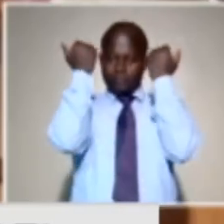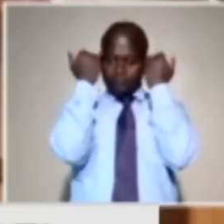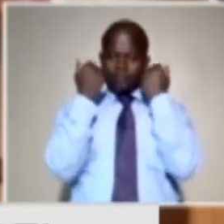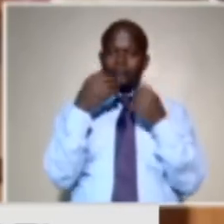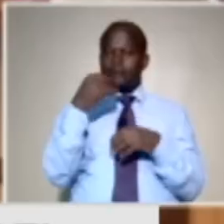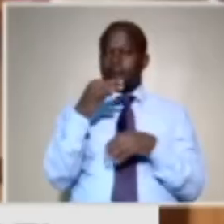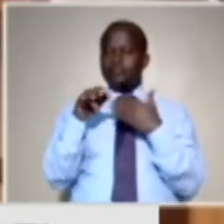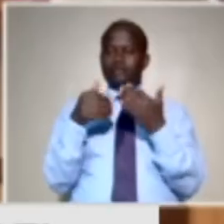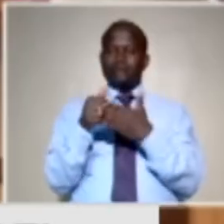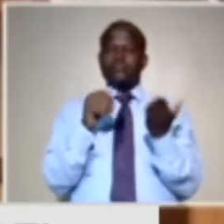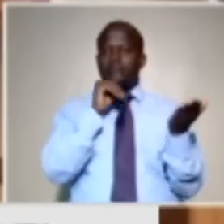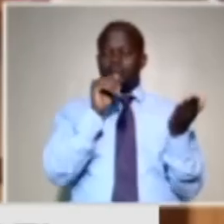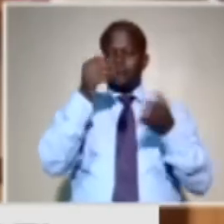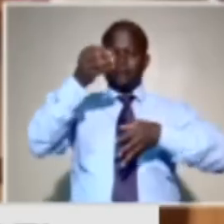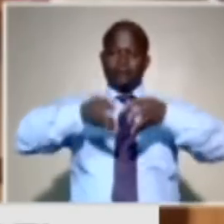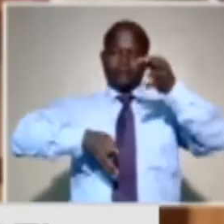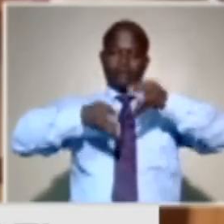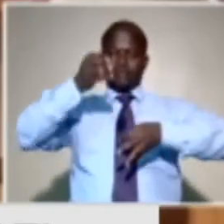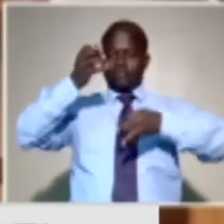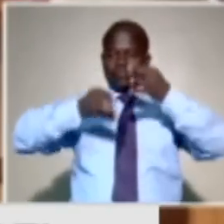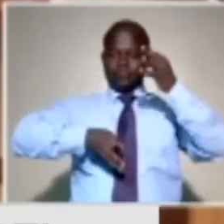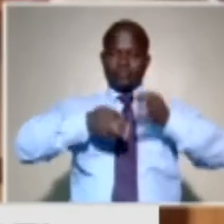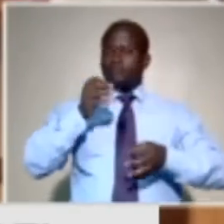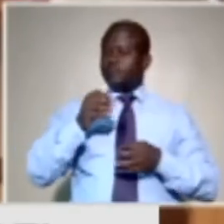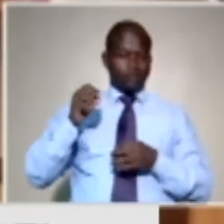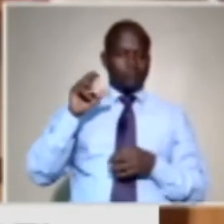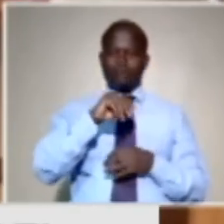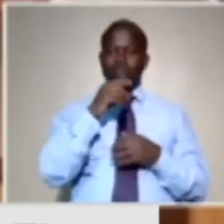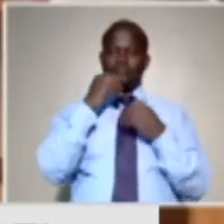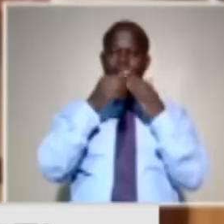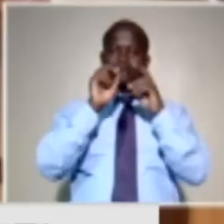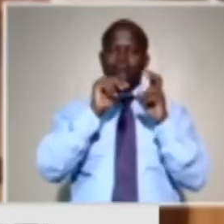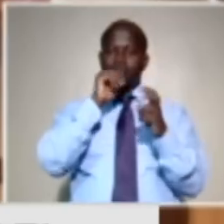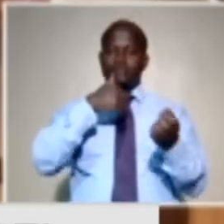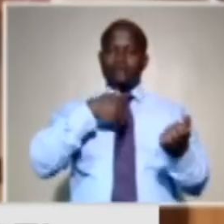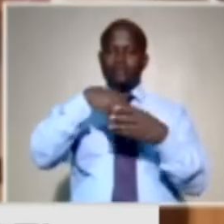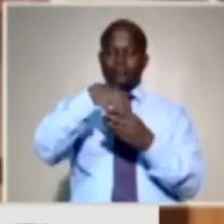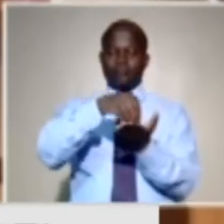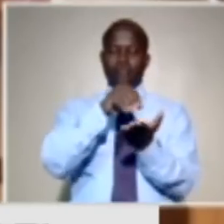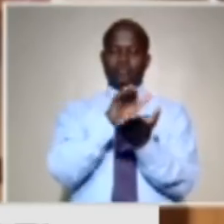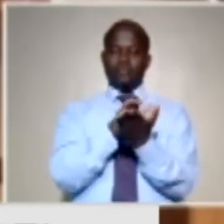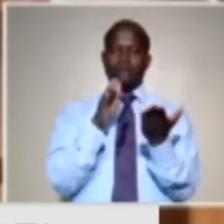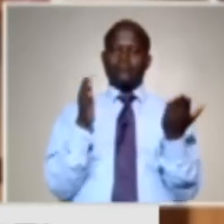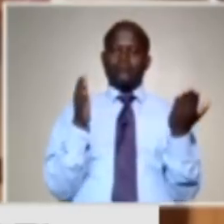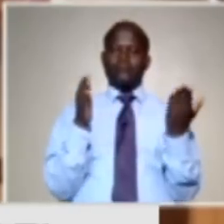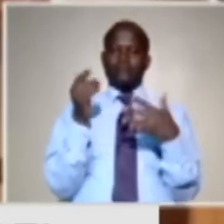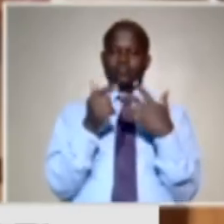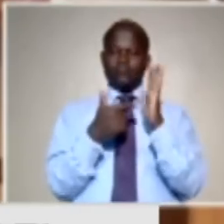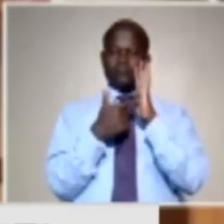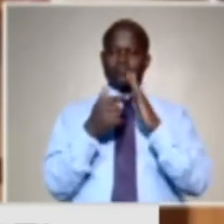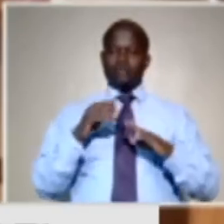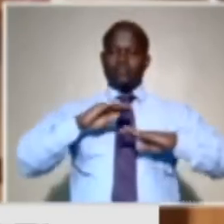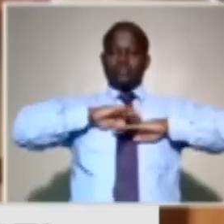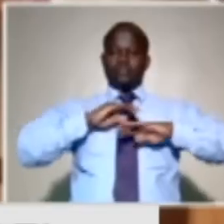z'Ubufaransa ni ukutamuburanisha. Zafashe icyemezo cyo kutamuburanisha zivuga yuko zidafite muri dosiye ibimenyetso